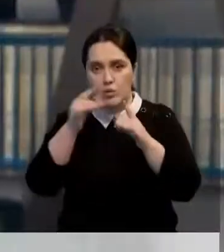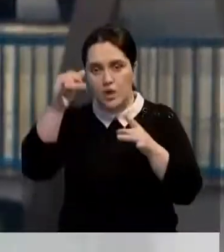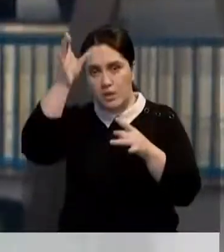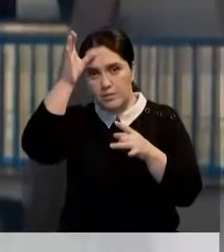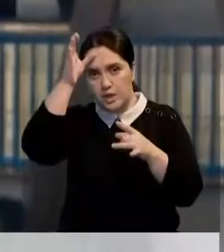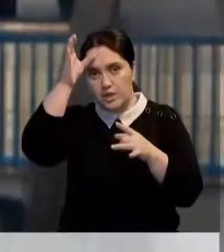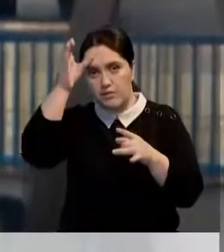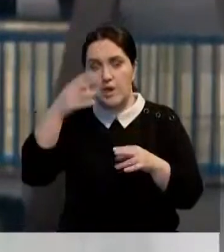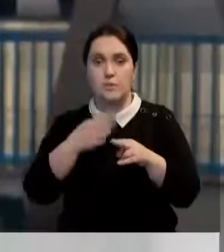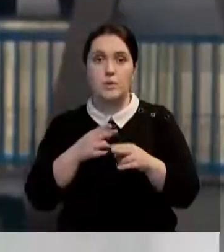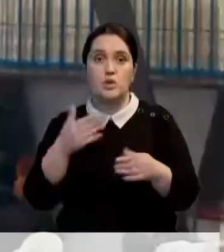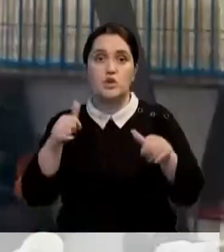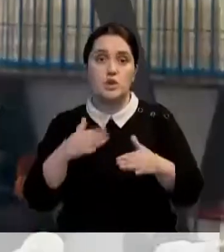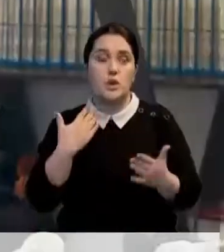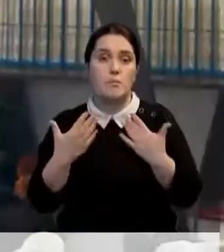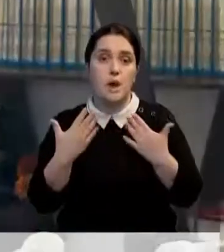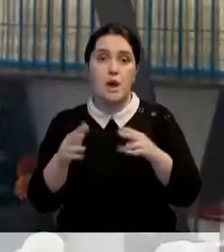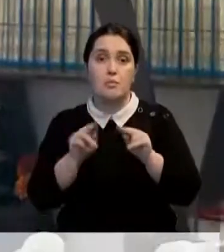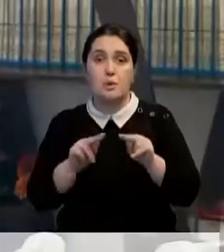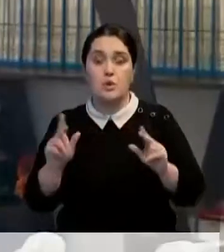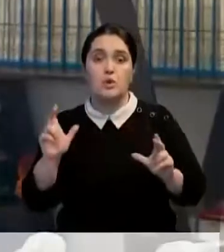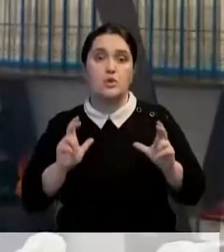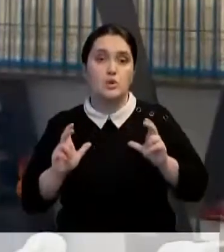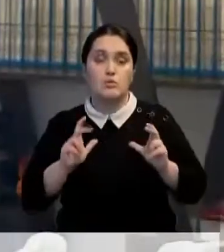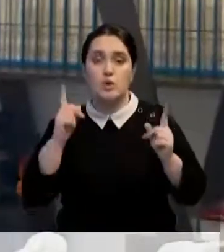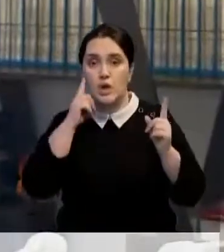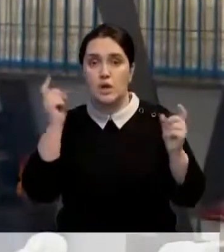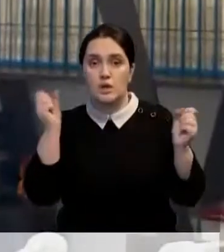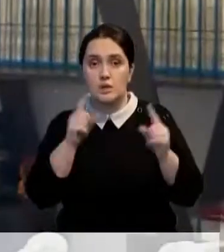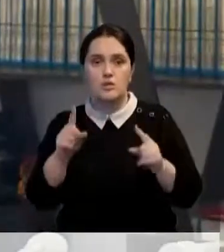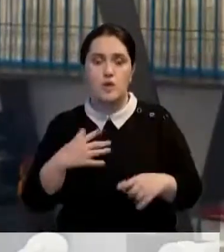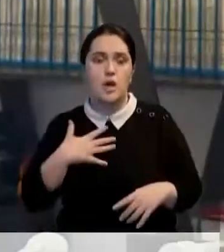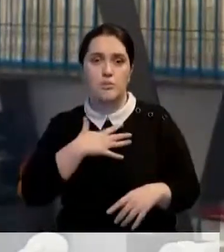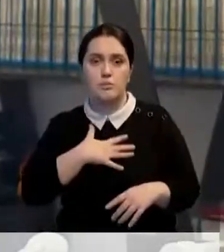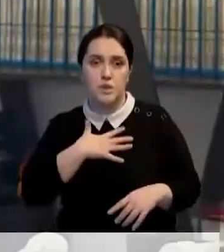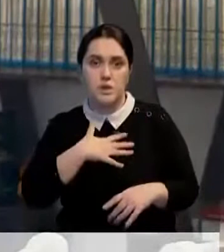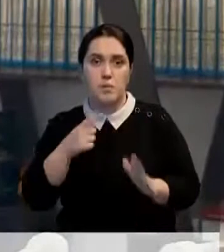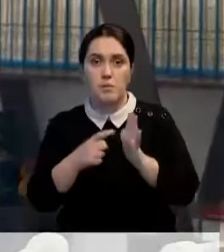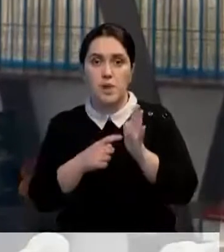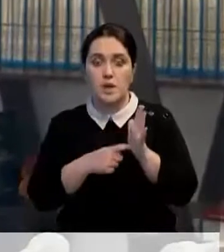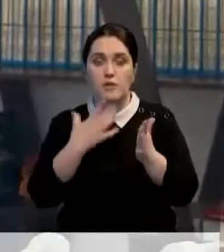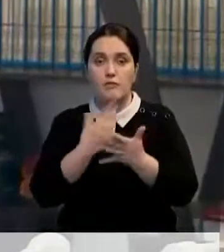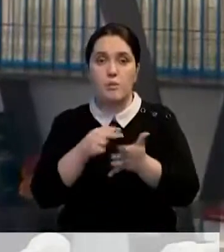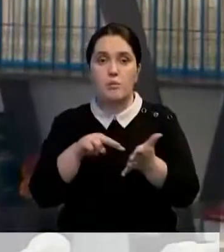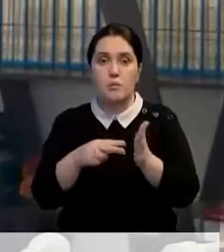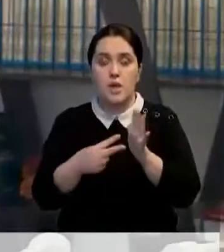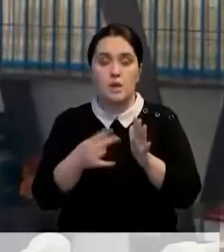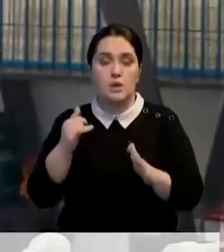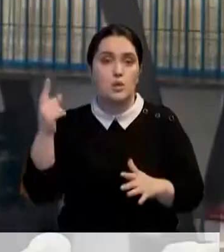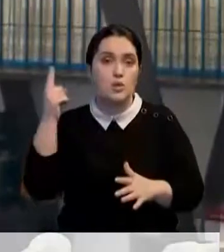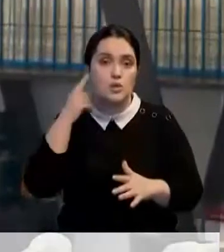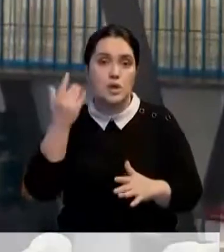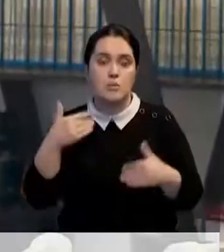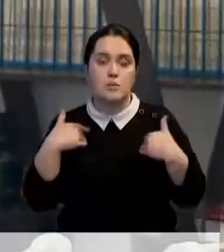образования. Я решила пообщаться с преподавателями и студентами, чтобы узнать, что их беспокоит, поделиться своими планами и услышать